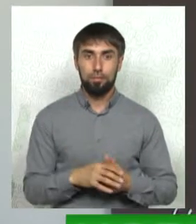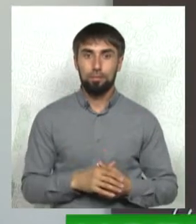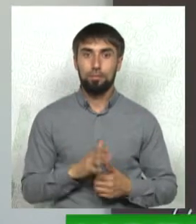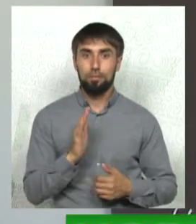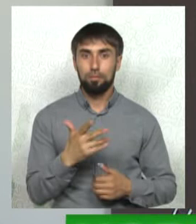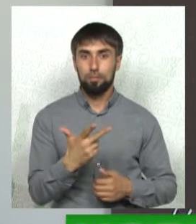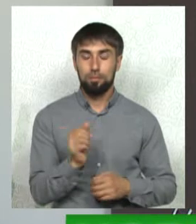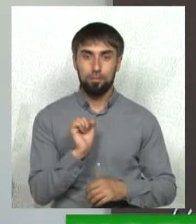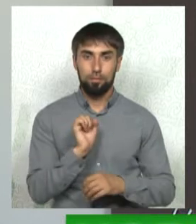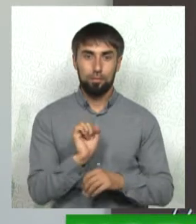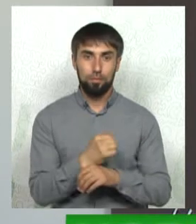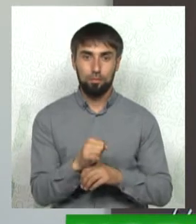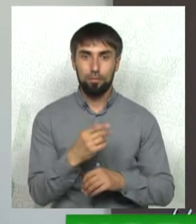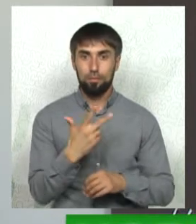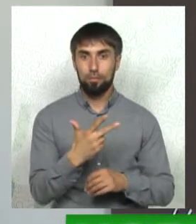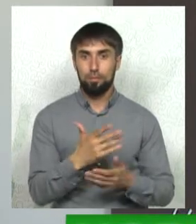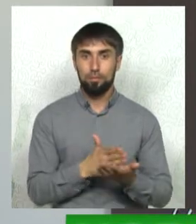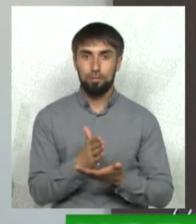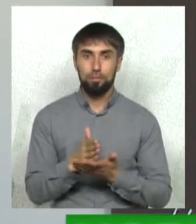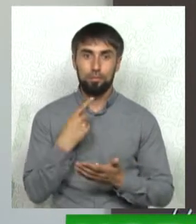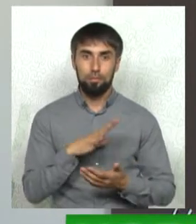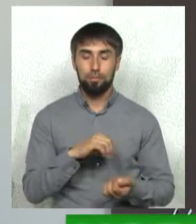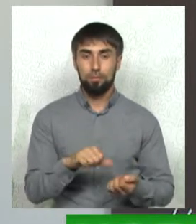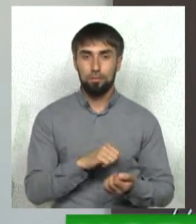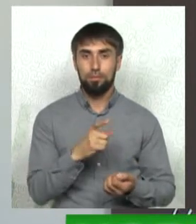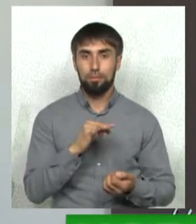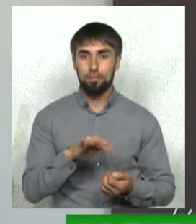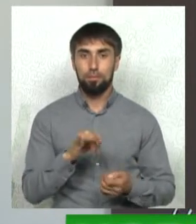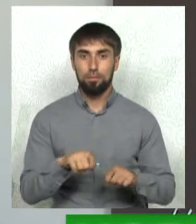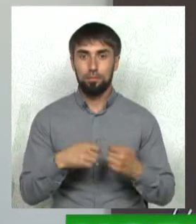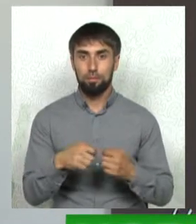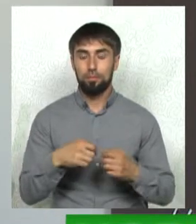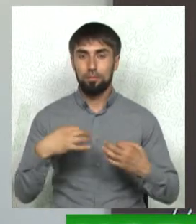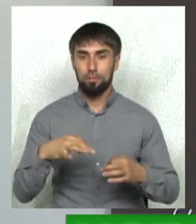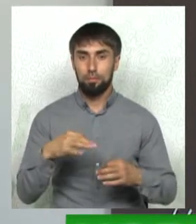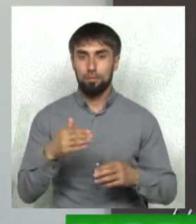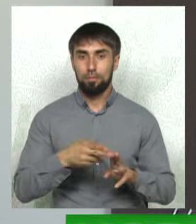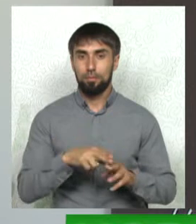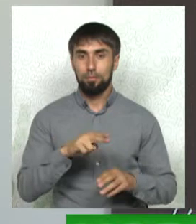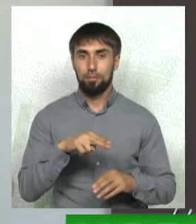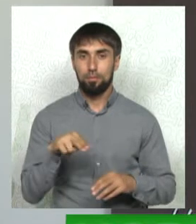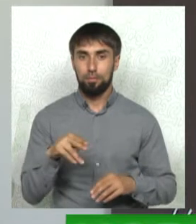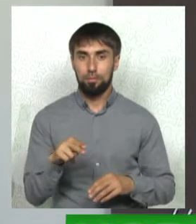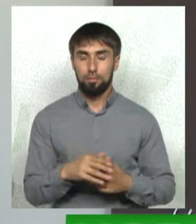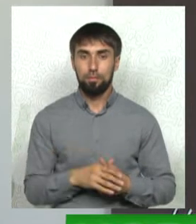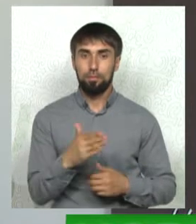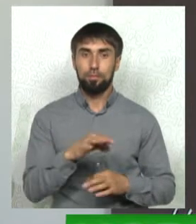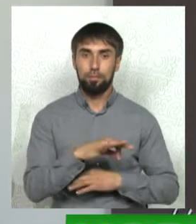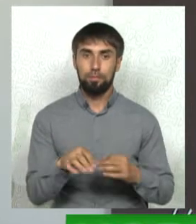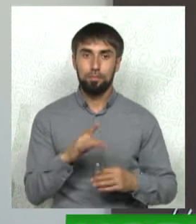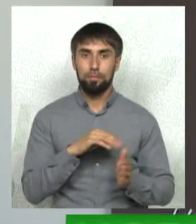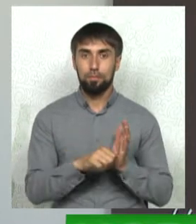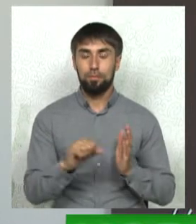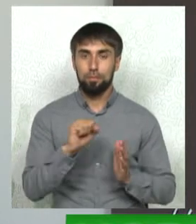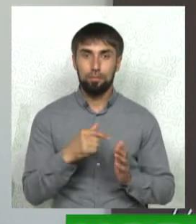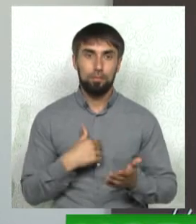три победителя в трех номинациях, как я уже сказал, наркомания, экстремизм и нарушение ПДД. Итог этого проекта заключается в том, что 6